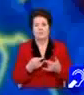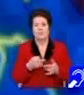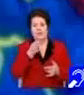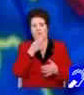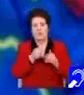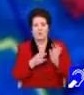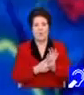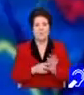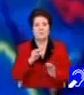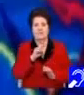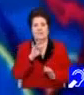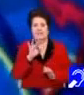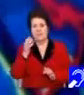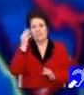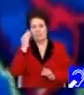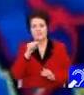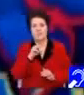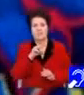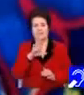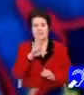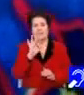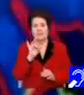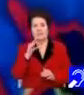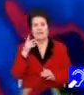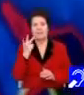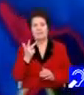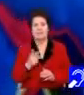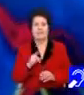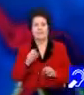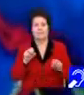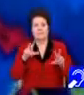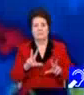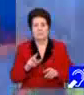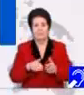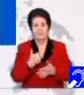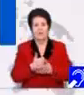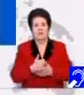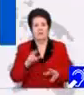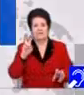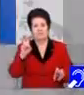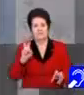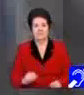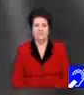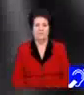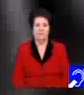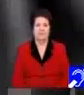orei 18 pe TVR Moldova și TVR 3. Iată principalele subiecte ale ediției.